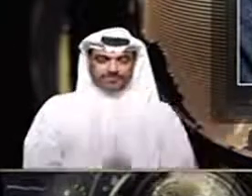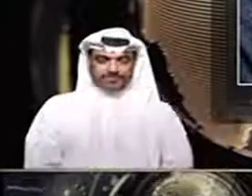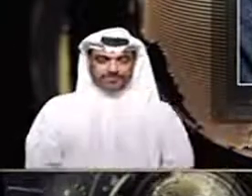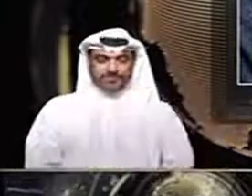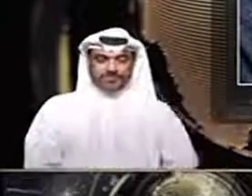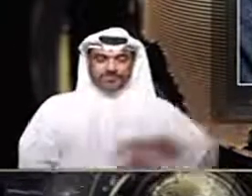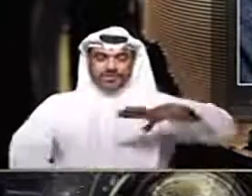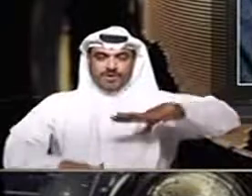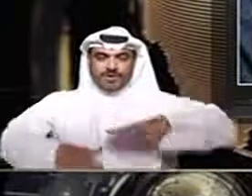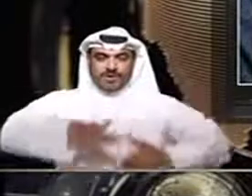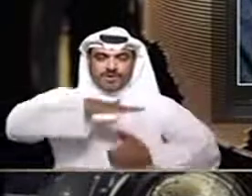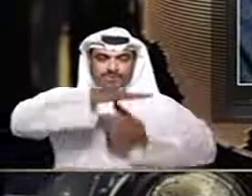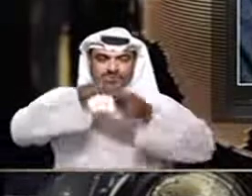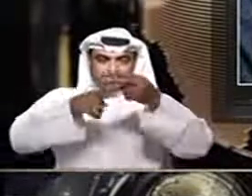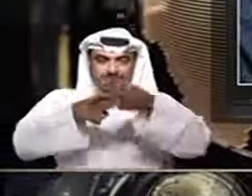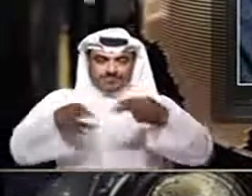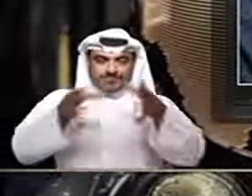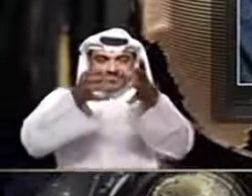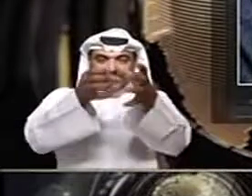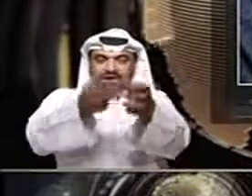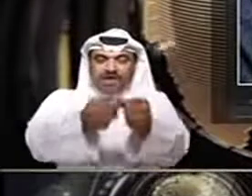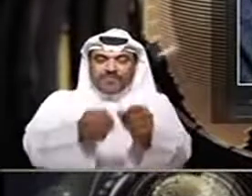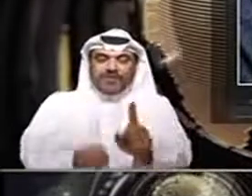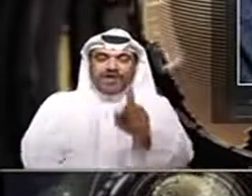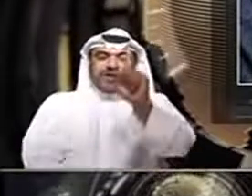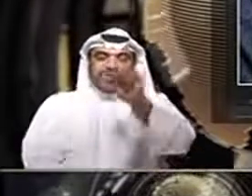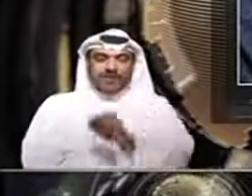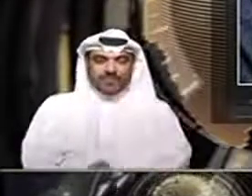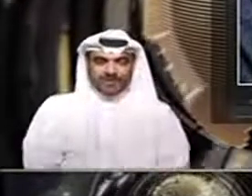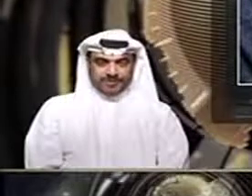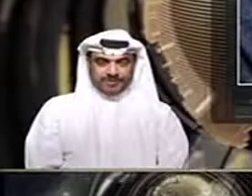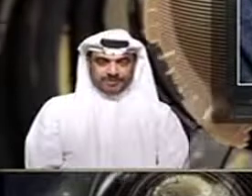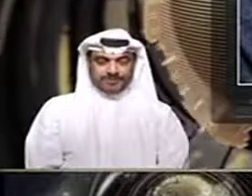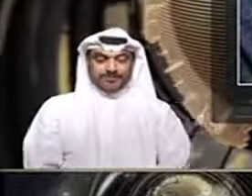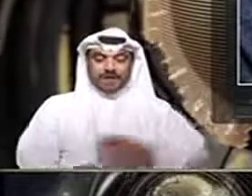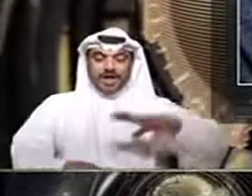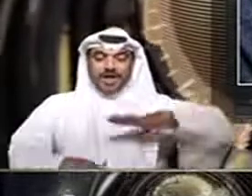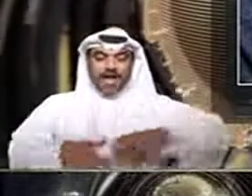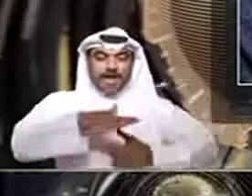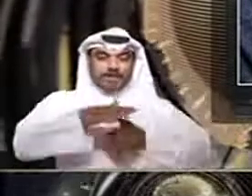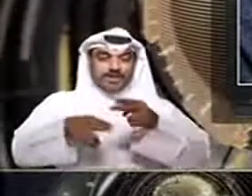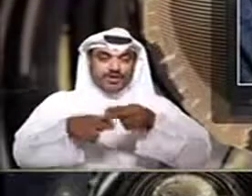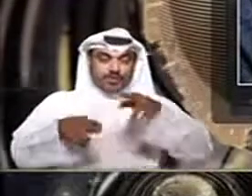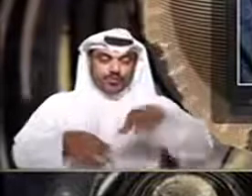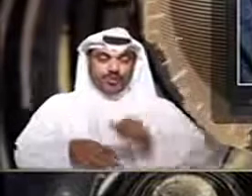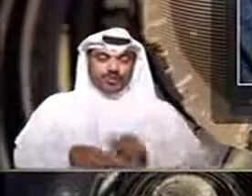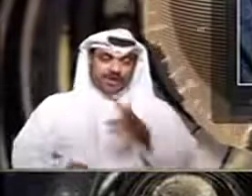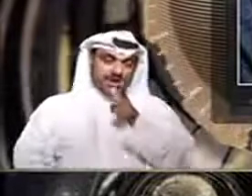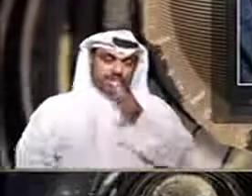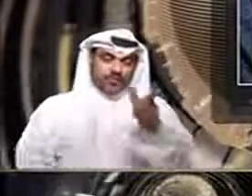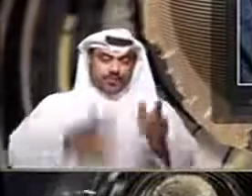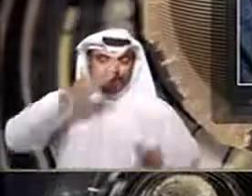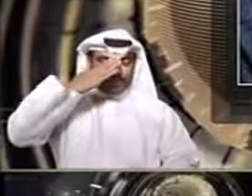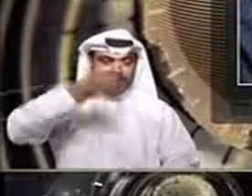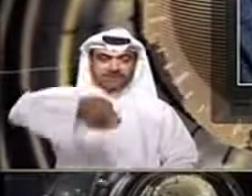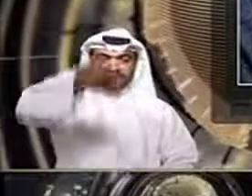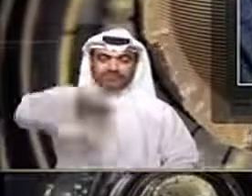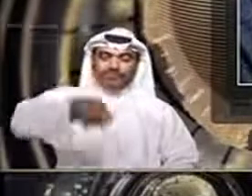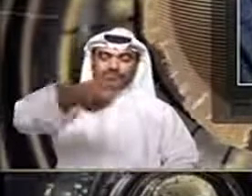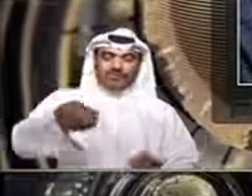حضرة صاحب السمو الشيخ صباح الأحمد الجابر الصباح حفظه الله ورعاه أمير البلاد، أقرئكم تحية من عند